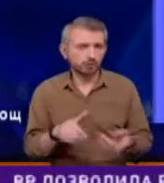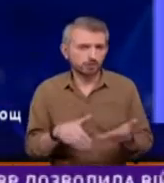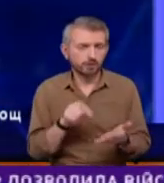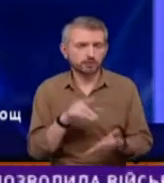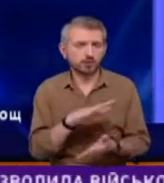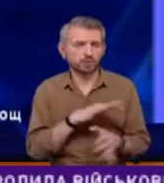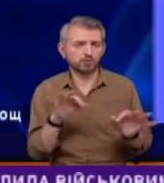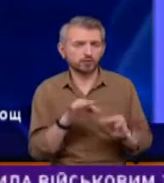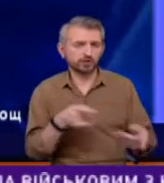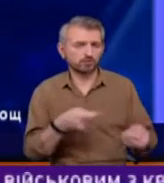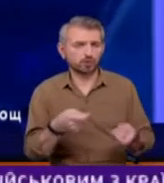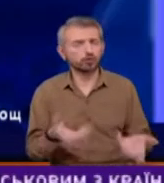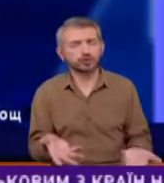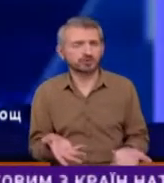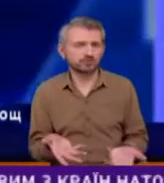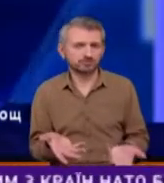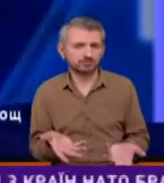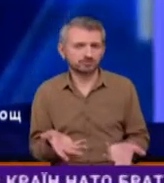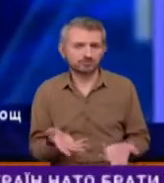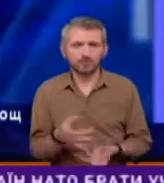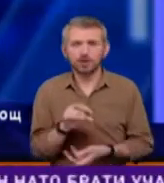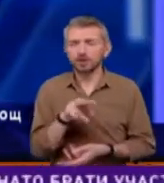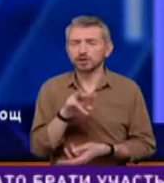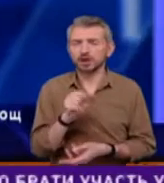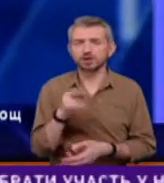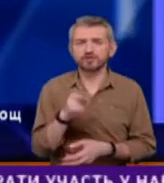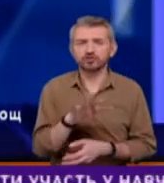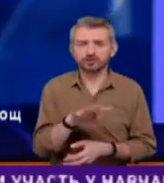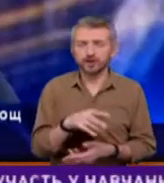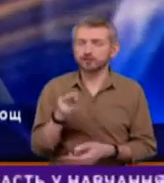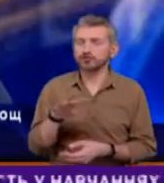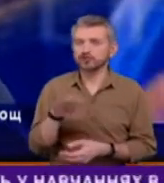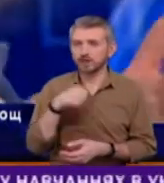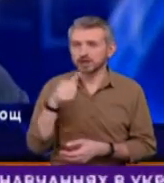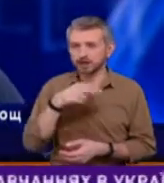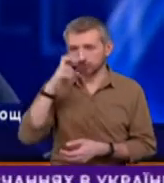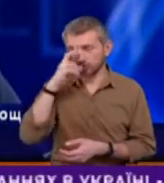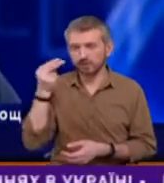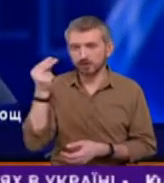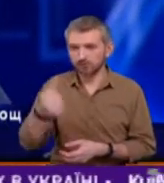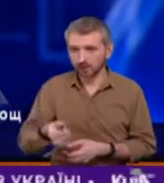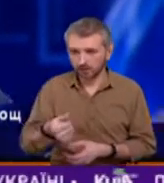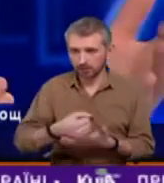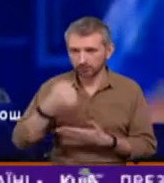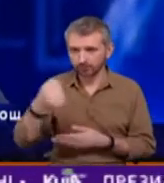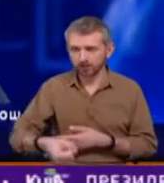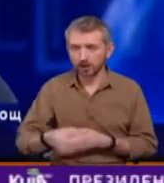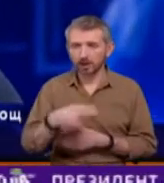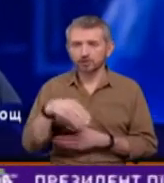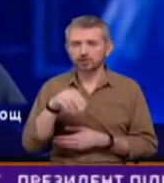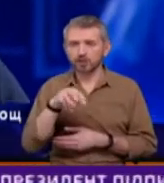там музичним продюсером. Ну. Так що... Руслана, 2004. 2004 рік. Держава Джамала. Заплатила, кредитувала.